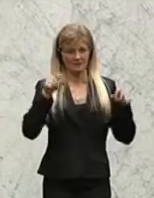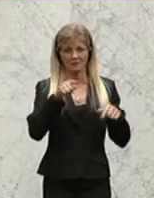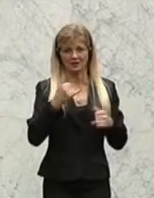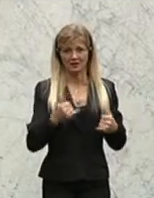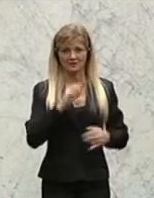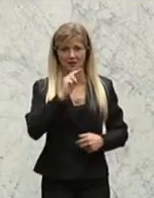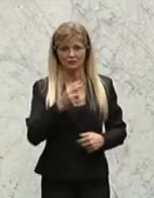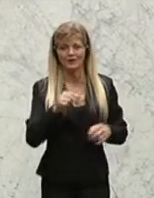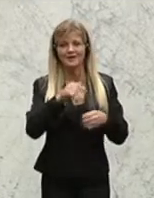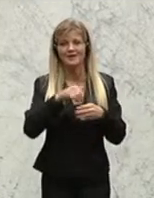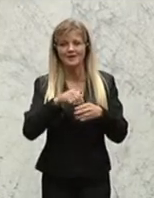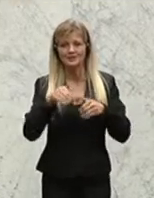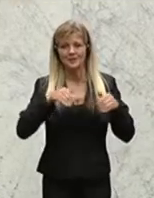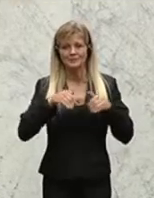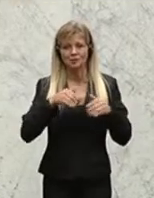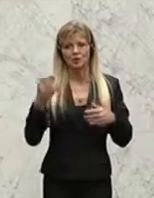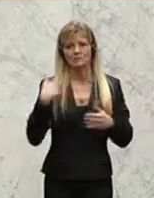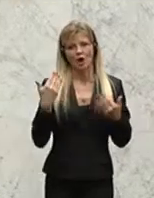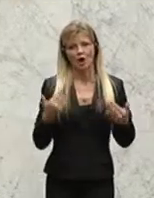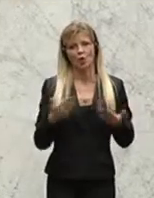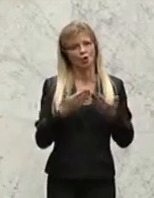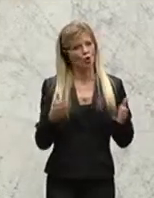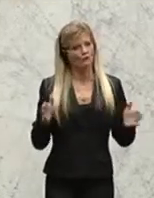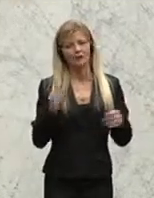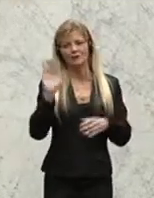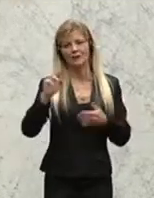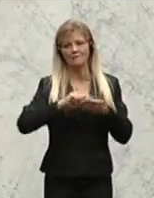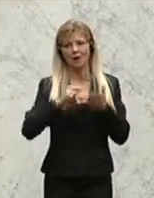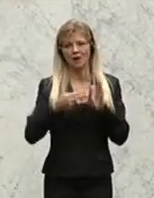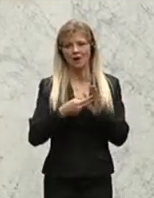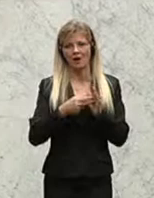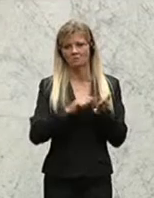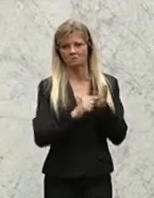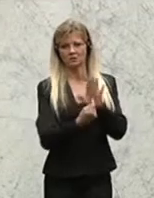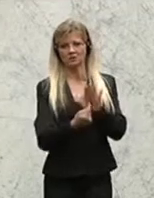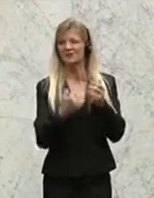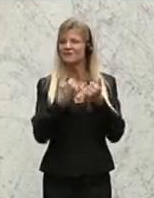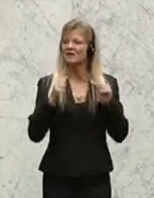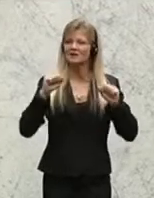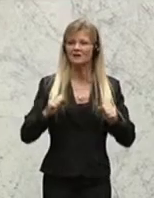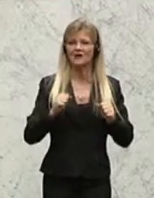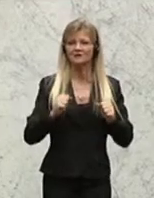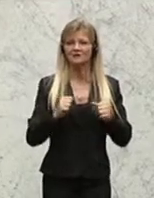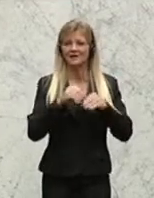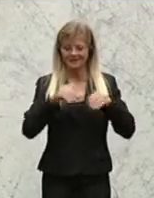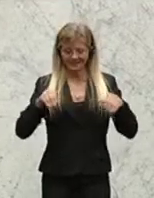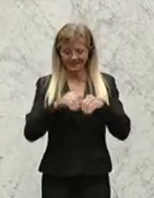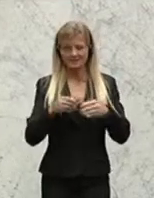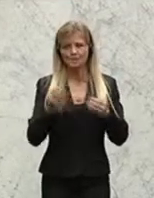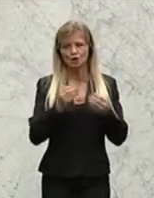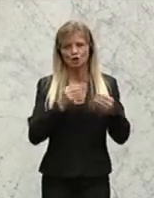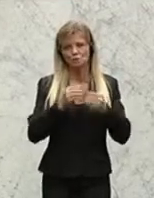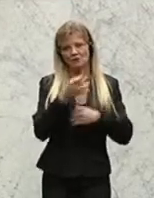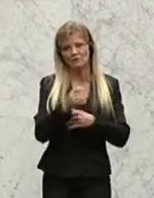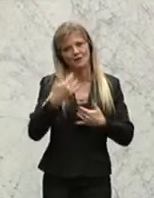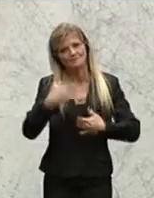hat heute der Öffentlichkeit seine Pläne präsentiert, wie der Grenzübergang Spielfeld sicherer und effektiver